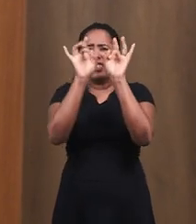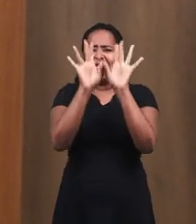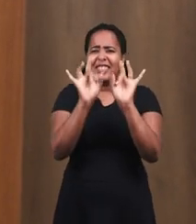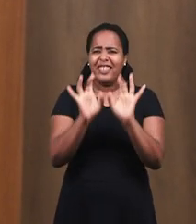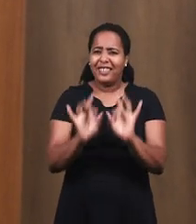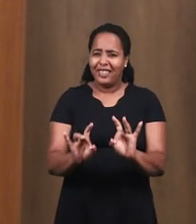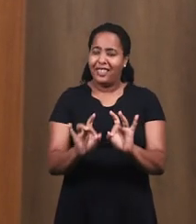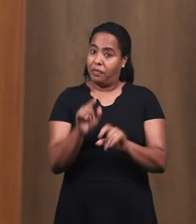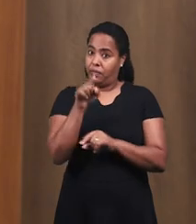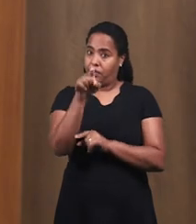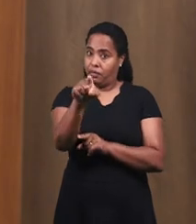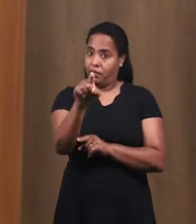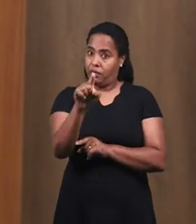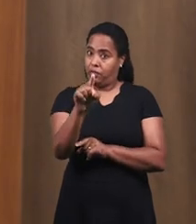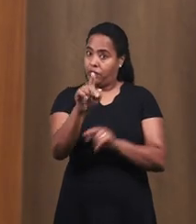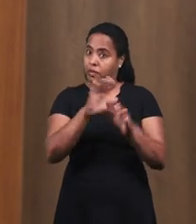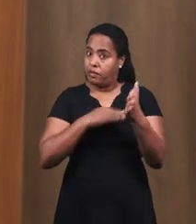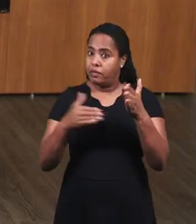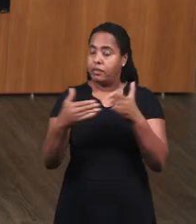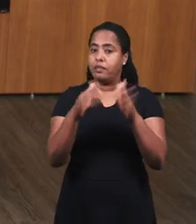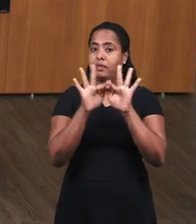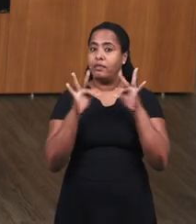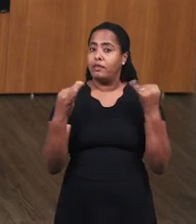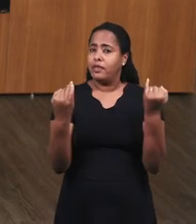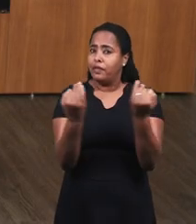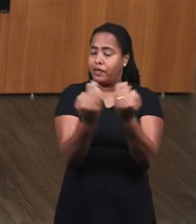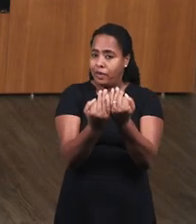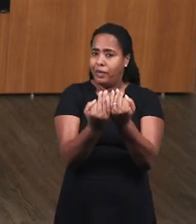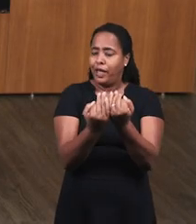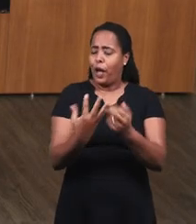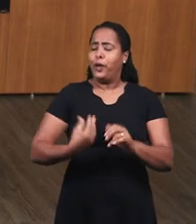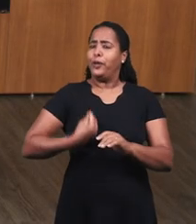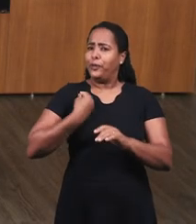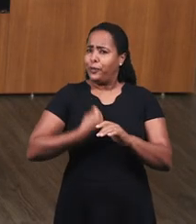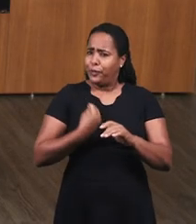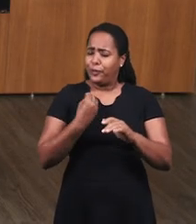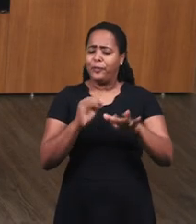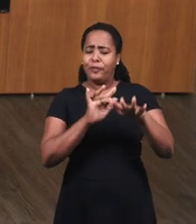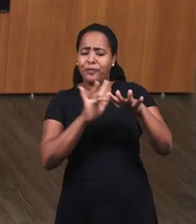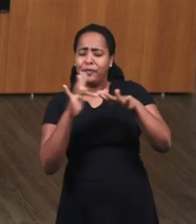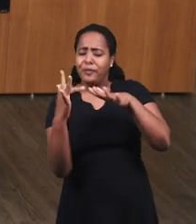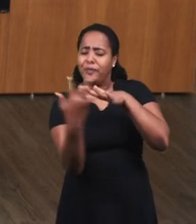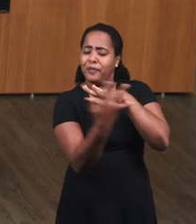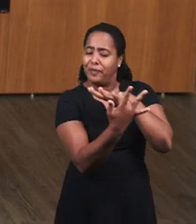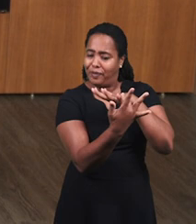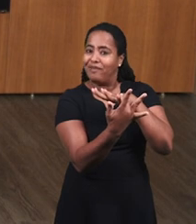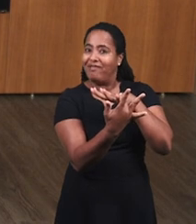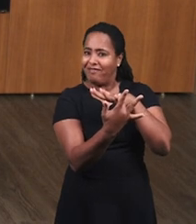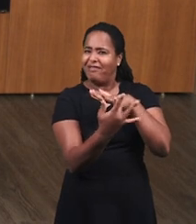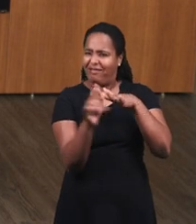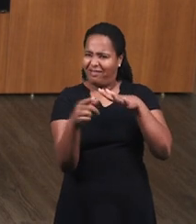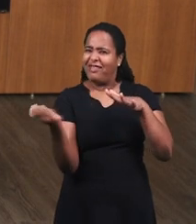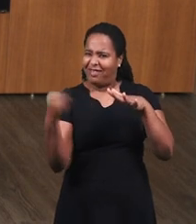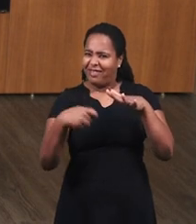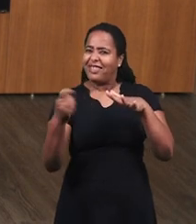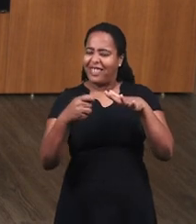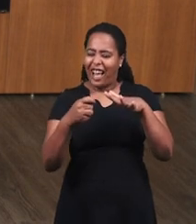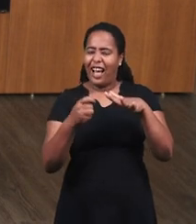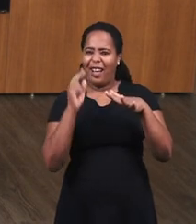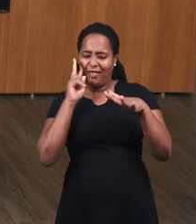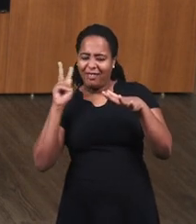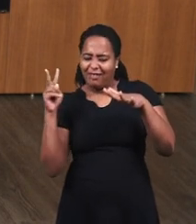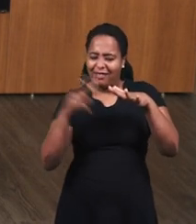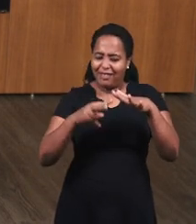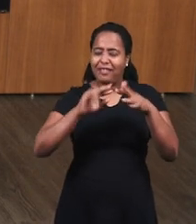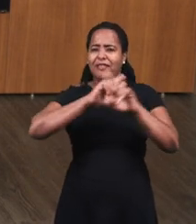fait spécialement pour vous, pour toute votre famille. Nous sommes présents aussi dans les réseaux sociaux. Vous pouvez aussi